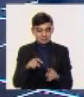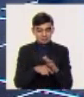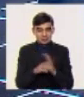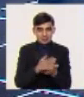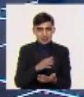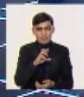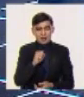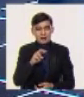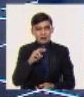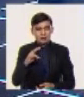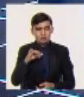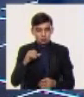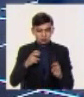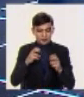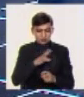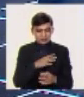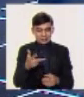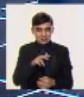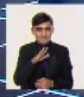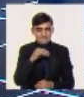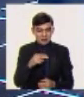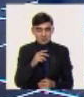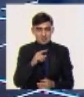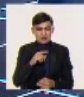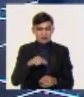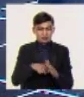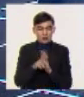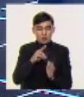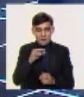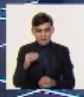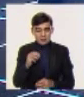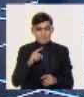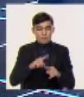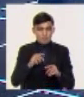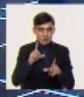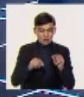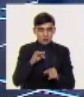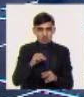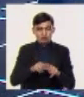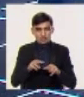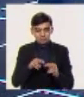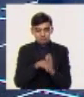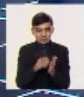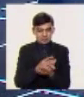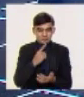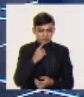Сулу Бариста» – это лакомство трех видов – с кофейной, молочной и шоколадной начинками. Высокое